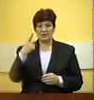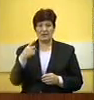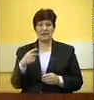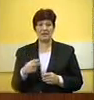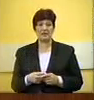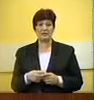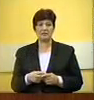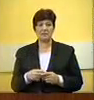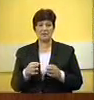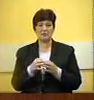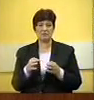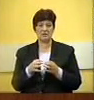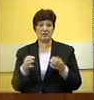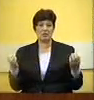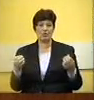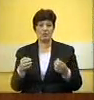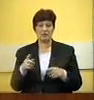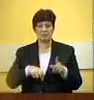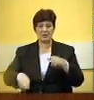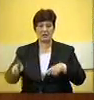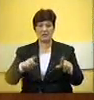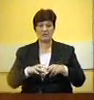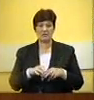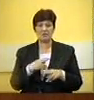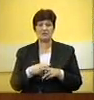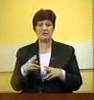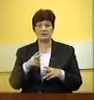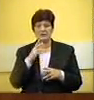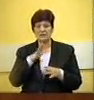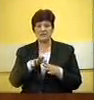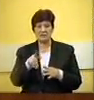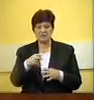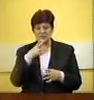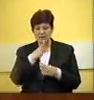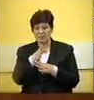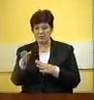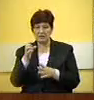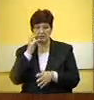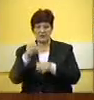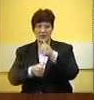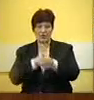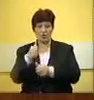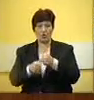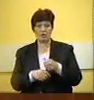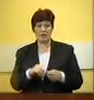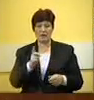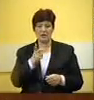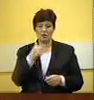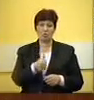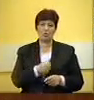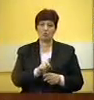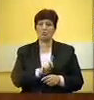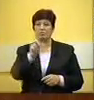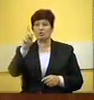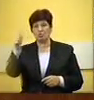21.000 km kanalske mreže u Vojvodini. Proslava zahteva sistematski pristup svake godine, a ne od godine